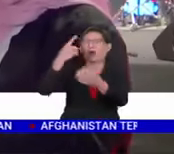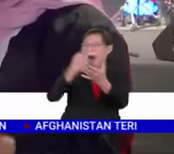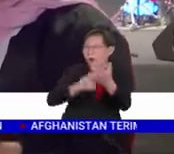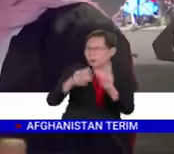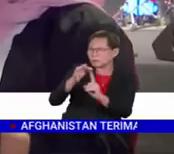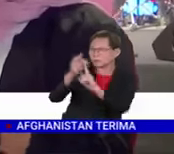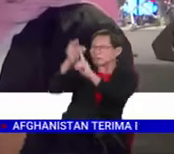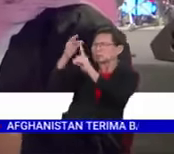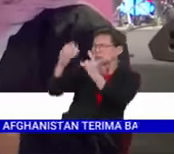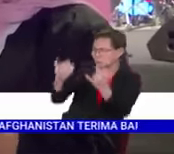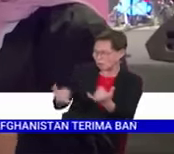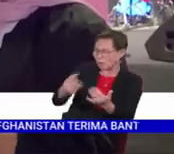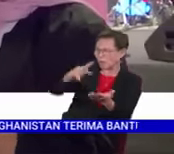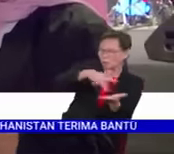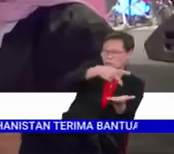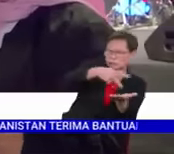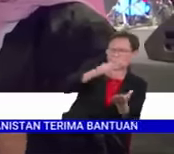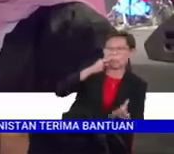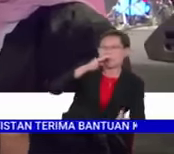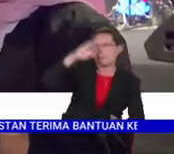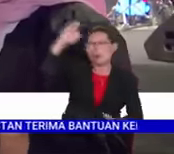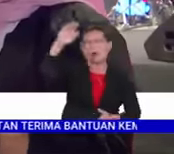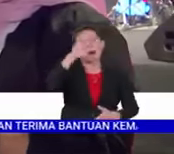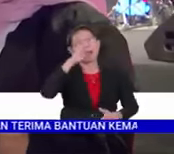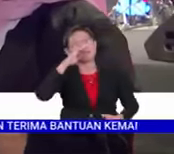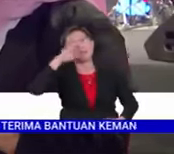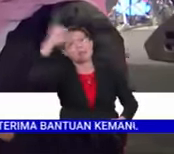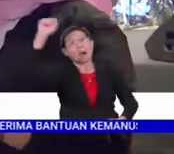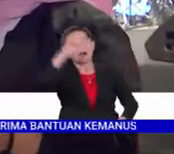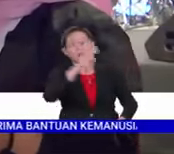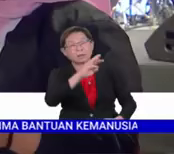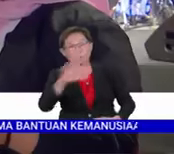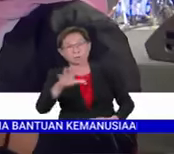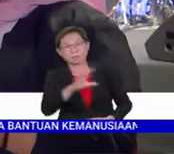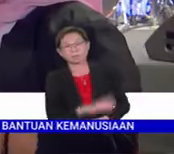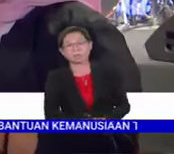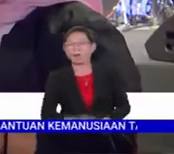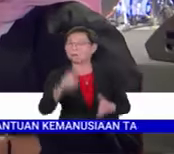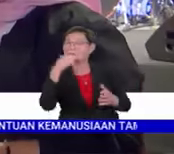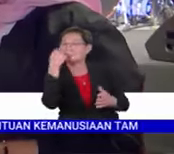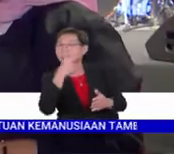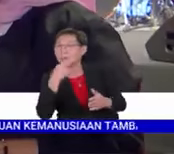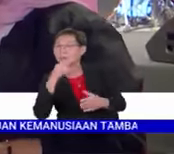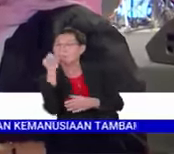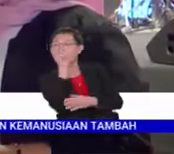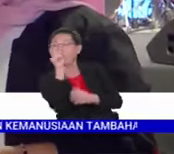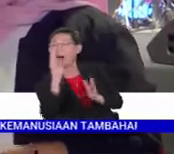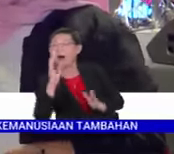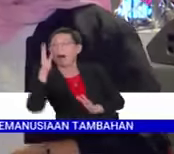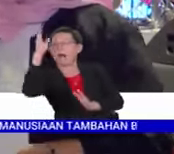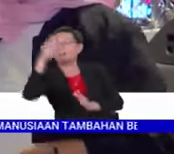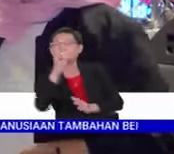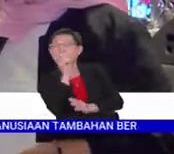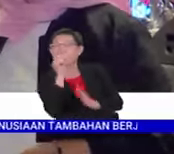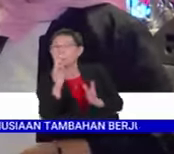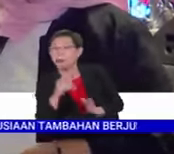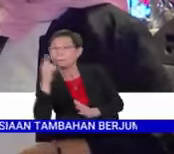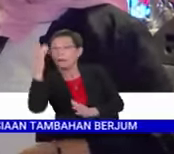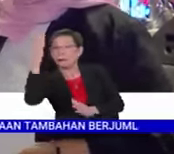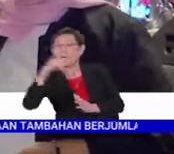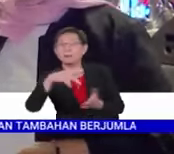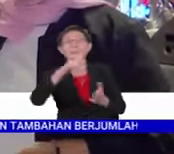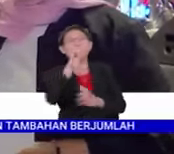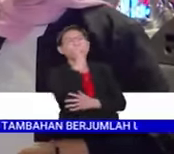yang disajikan oleh konsert Merdeka 65 dan siapakah antara artis yang akan membuat persembahan? Okey, terima kasih